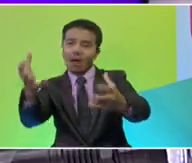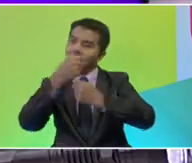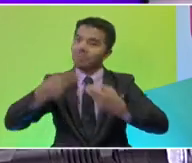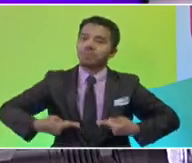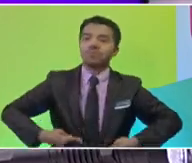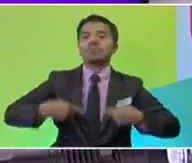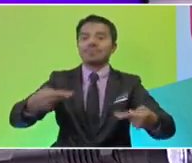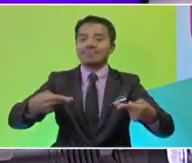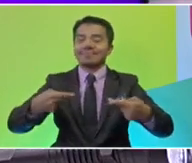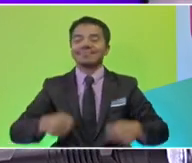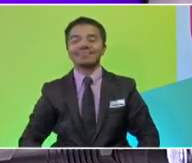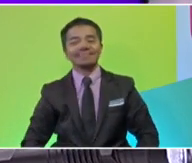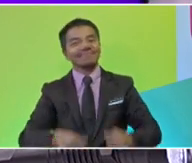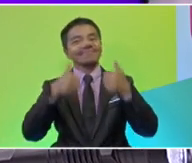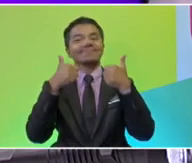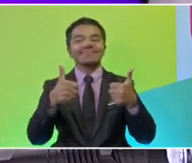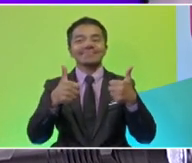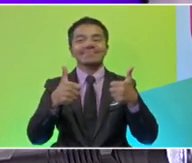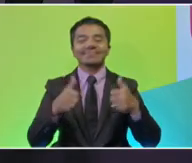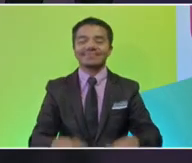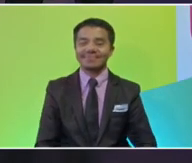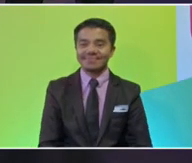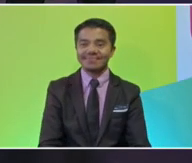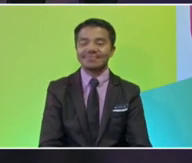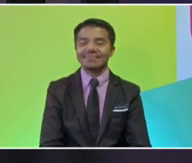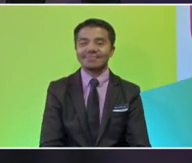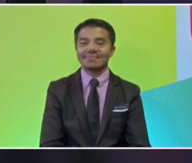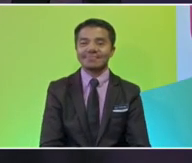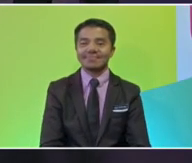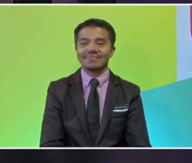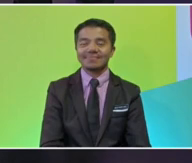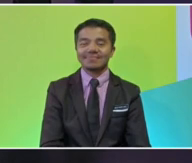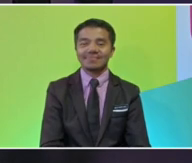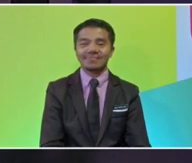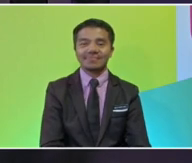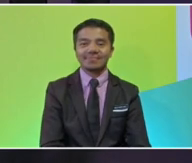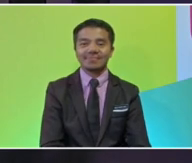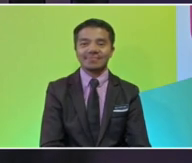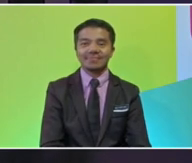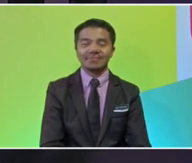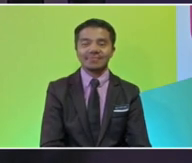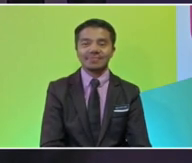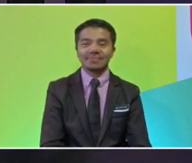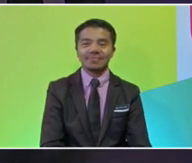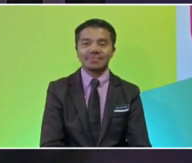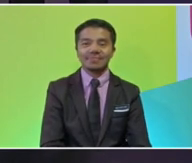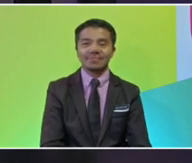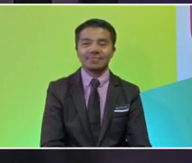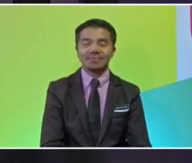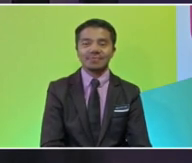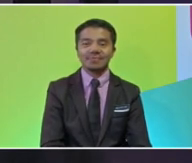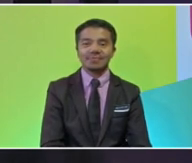ganjaran Terima Kasih Cikgu ini jadi setelah melakukan